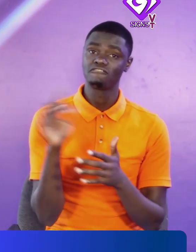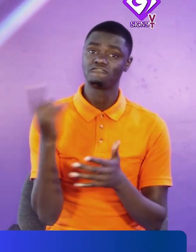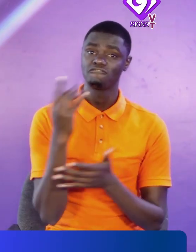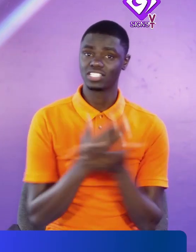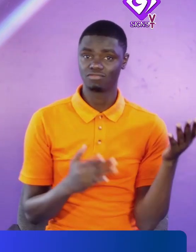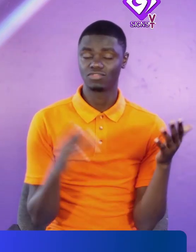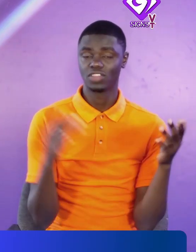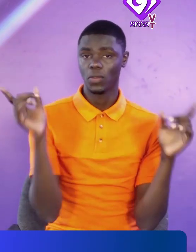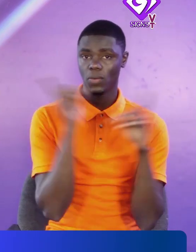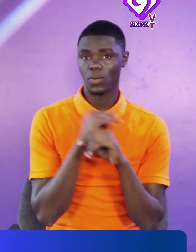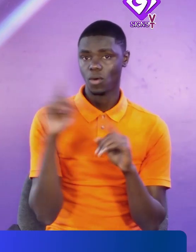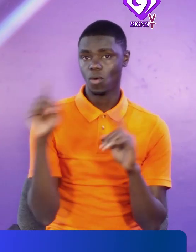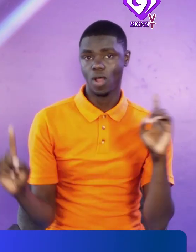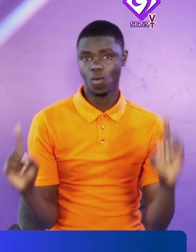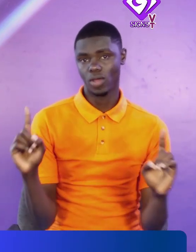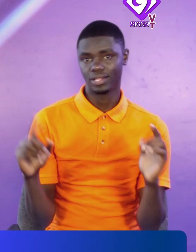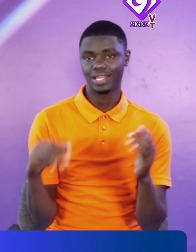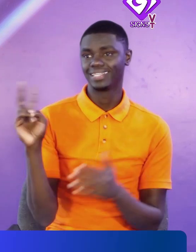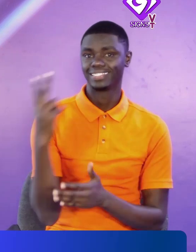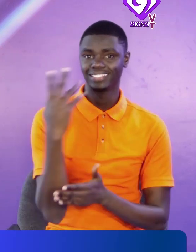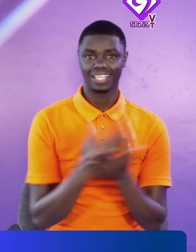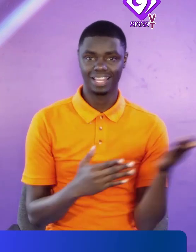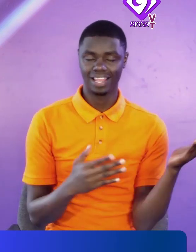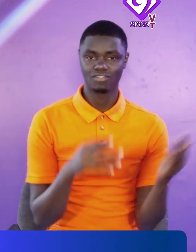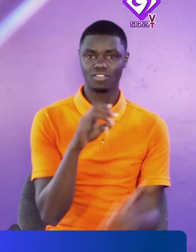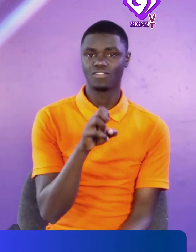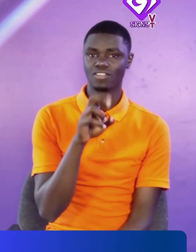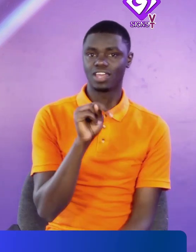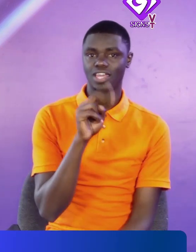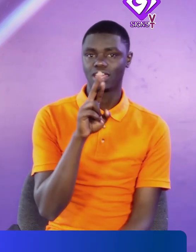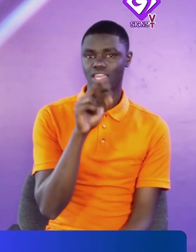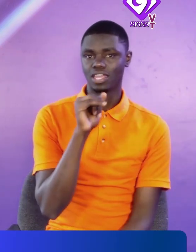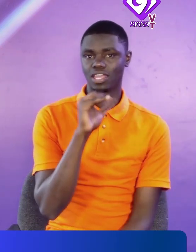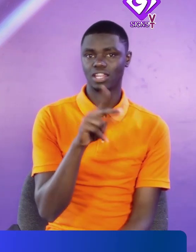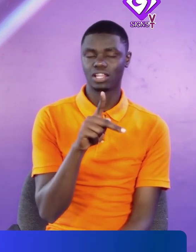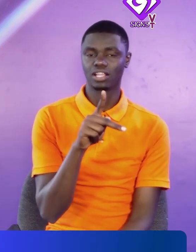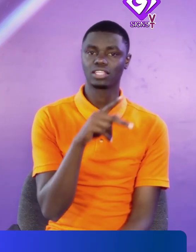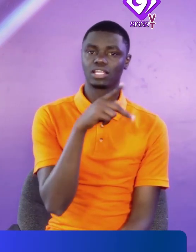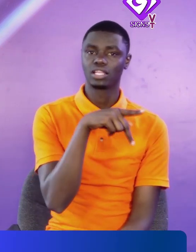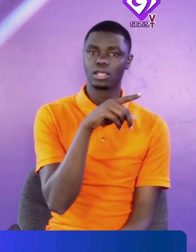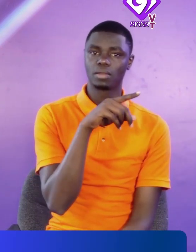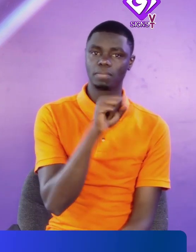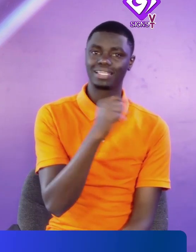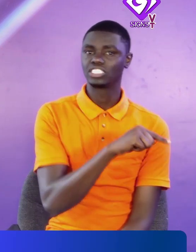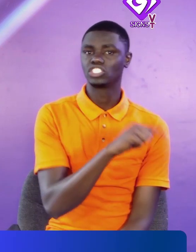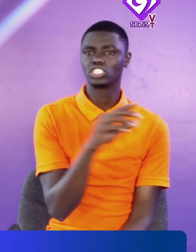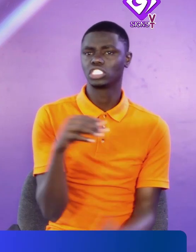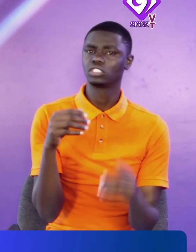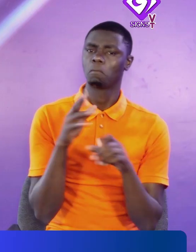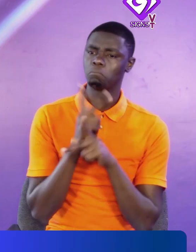1-1, after second half Enrique alikuja, yani PSG kakuwe inapea Barcelona pressure, inacheza